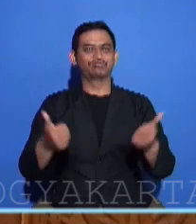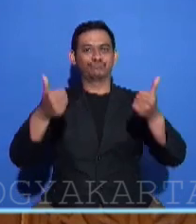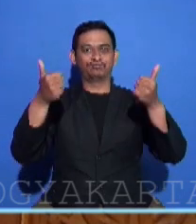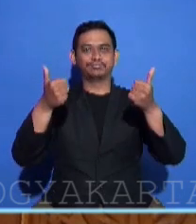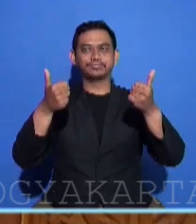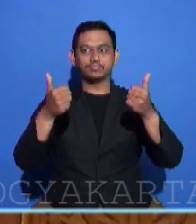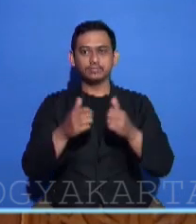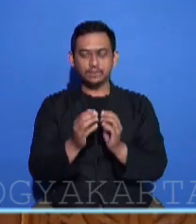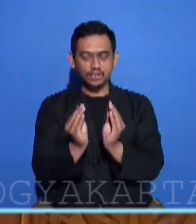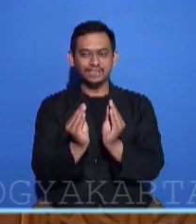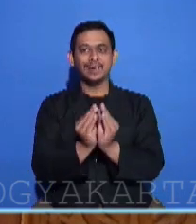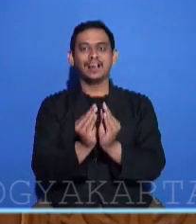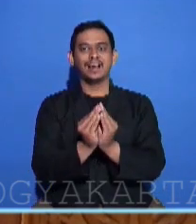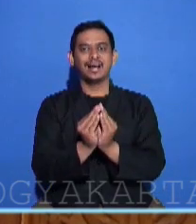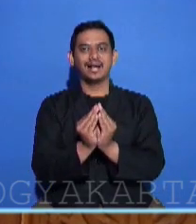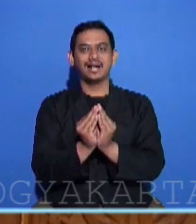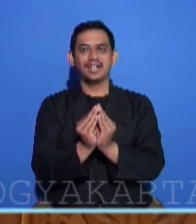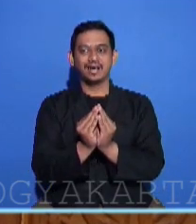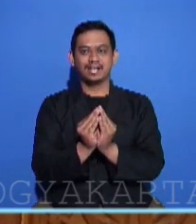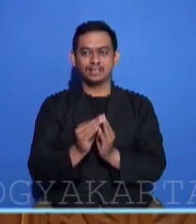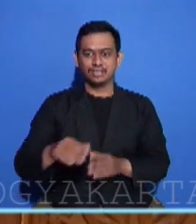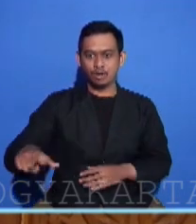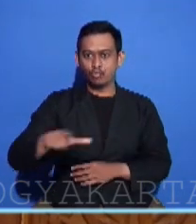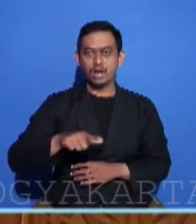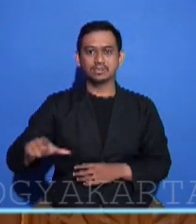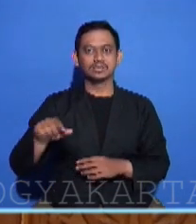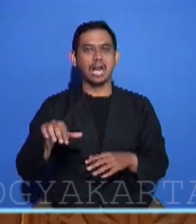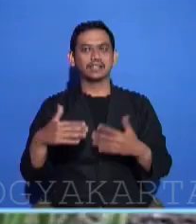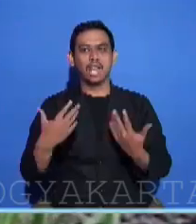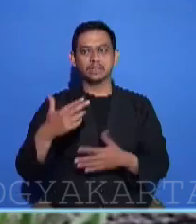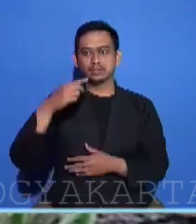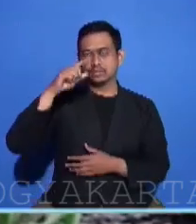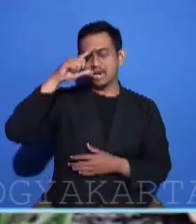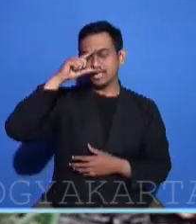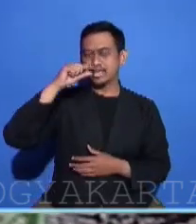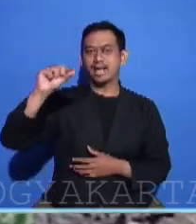bantut saya menika jenis lokal merokok ini varietas Thailand